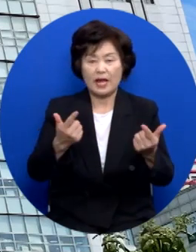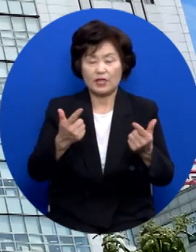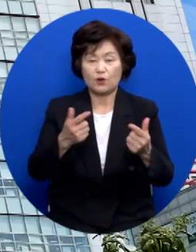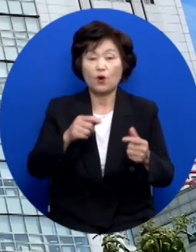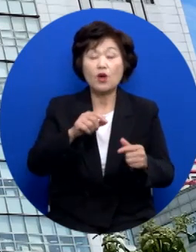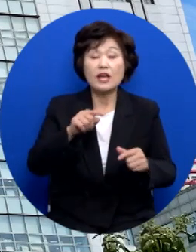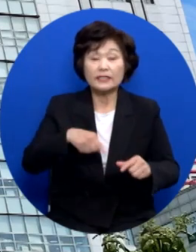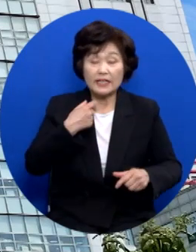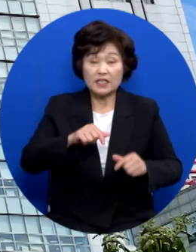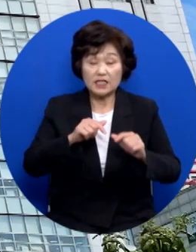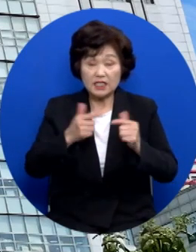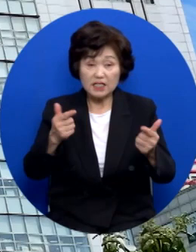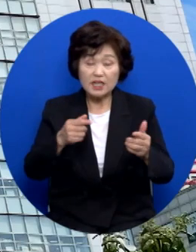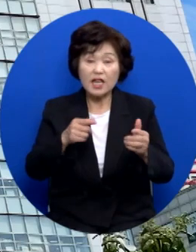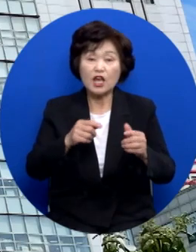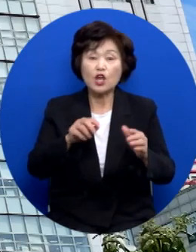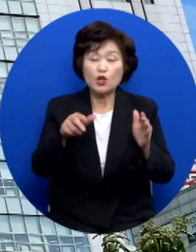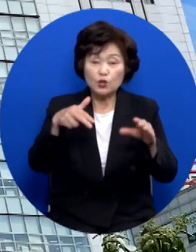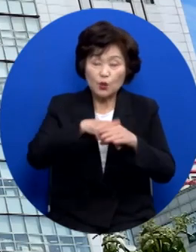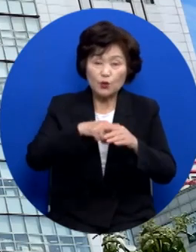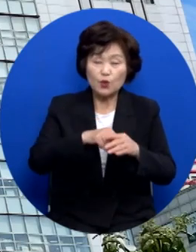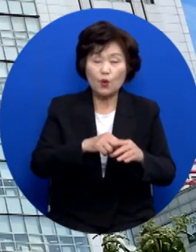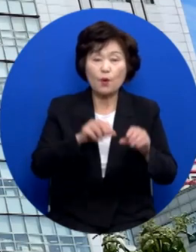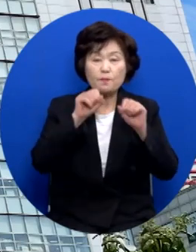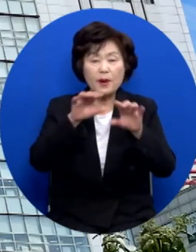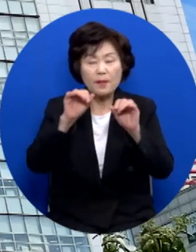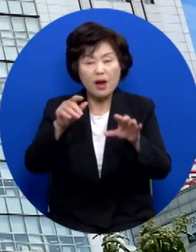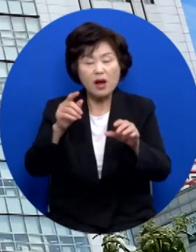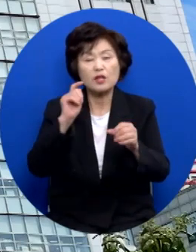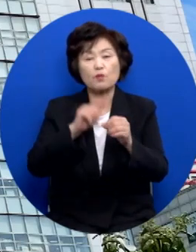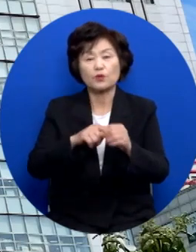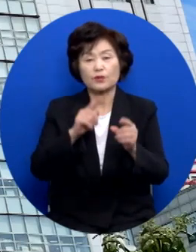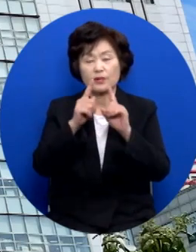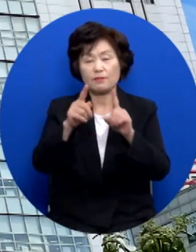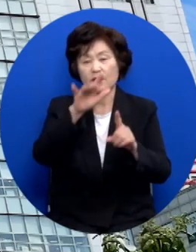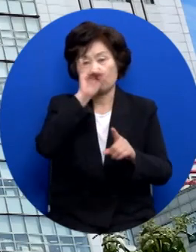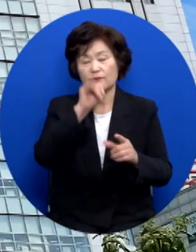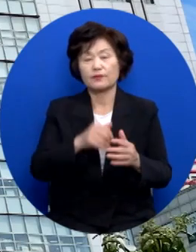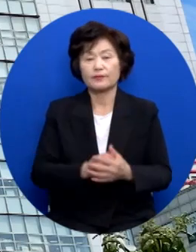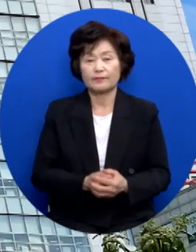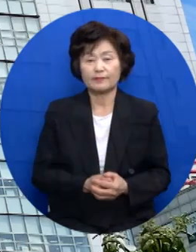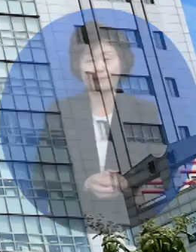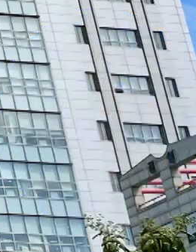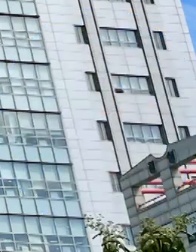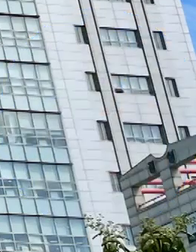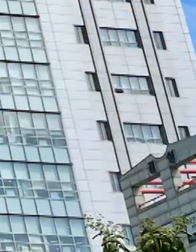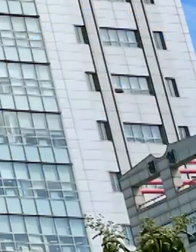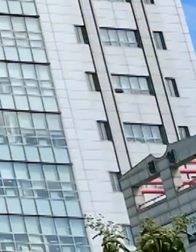수단이라며 공연을 즉각 중단하라고 촉구했습니다. 지금까지 오늘의 주요 단신이었습니다.